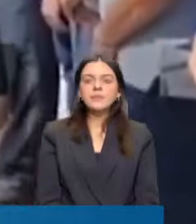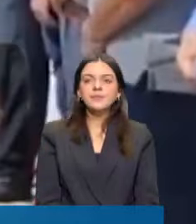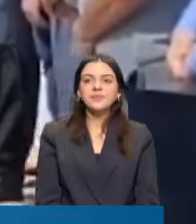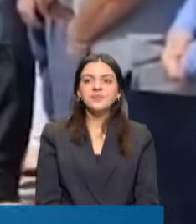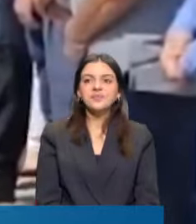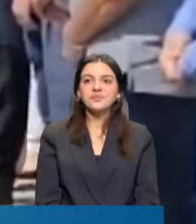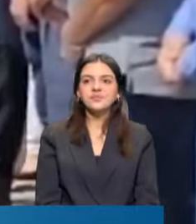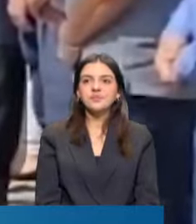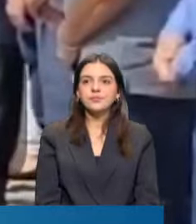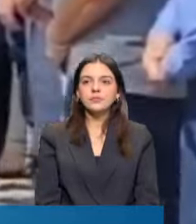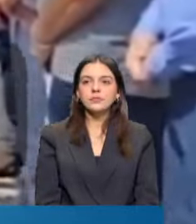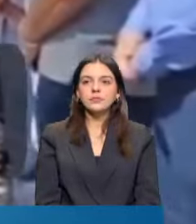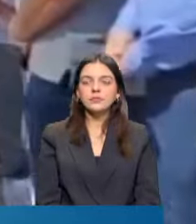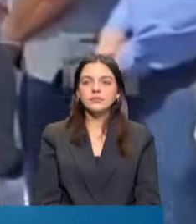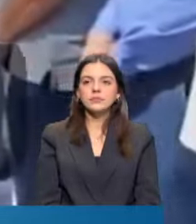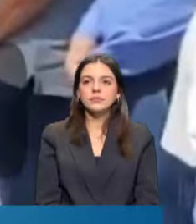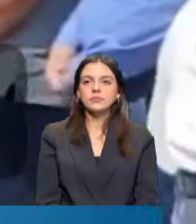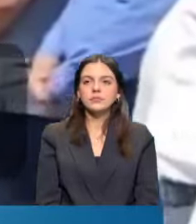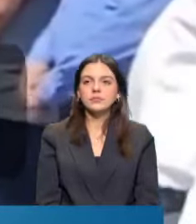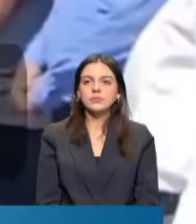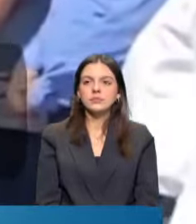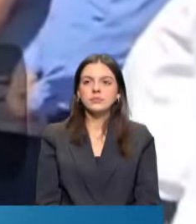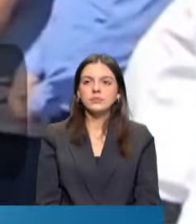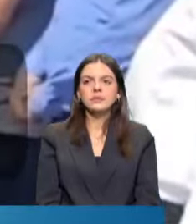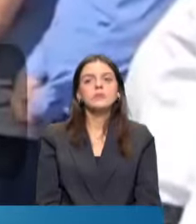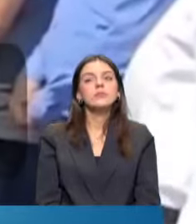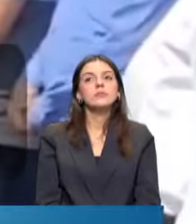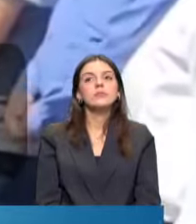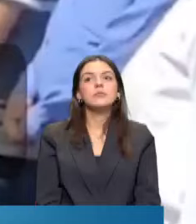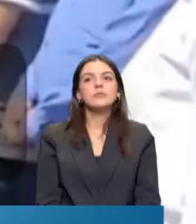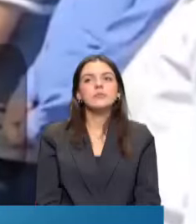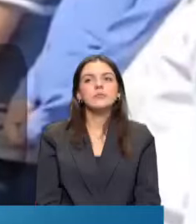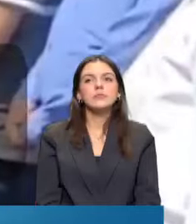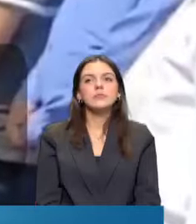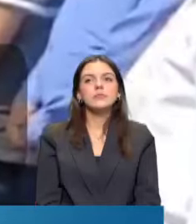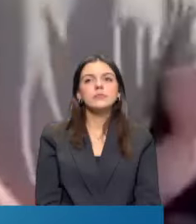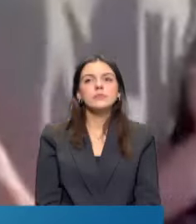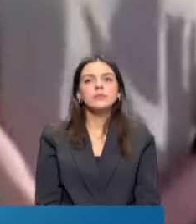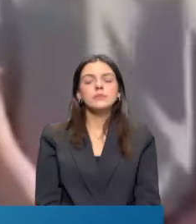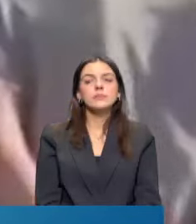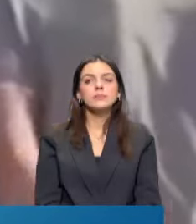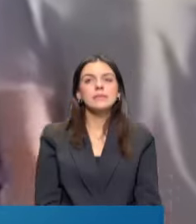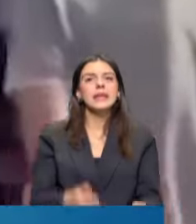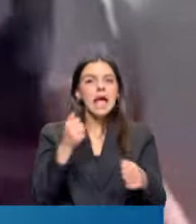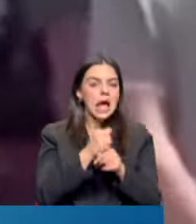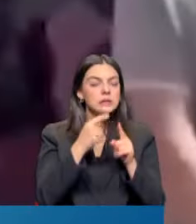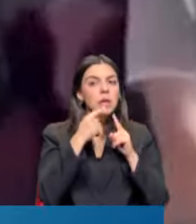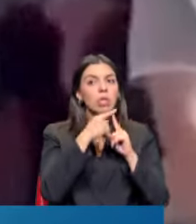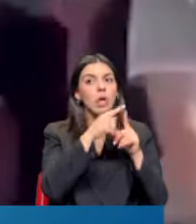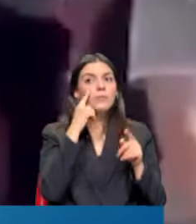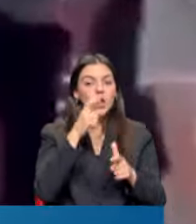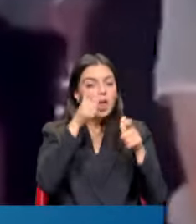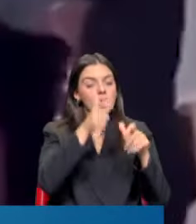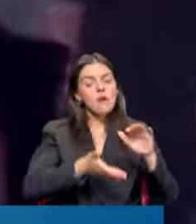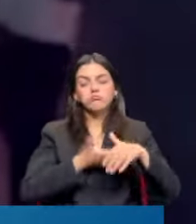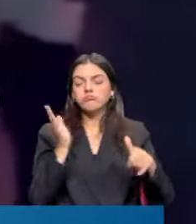30 Ağustos'u demokrasi meydanında kutluyorsak burada bir başkasının resmini asamazsınız. Gaziler tepkilerini alanı terk